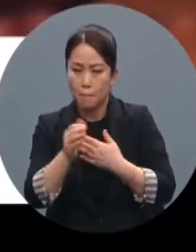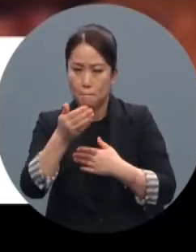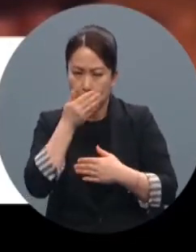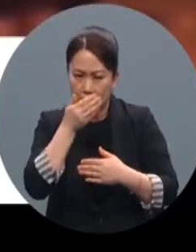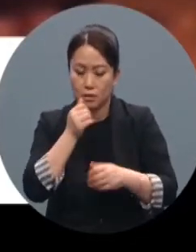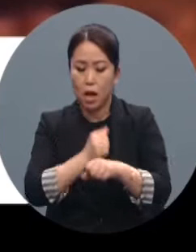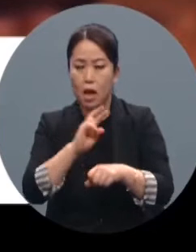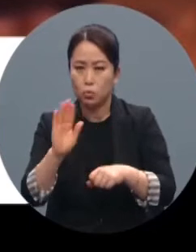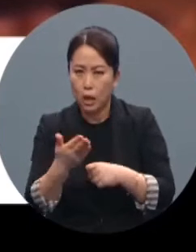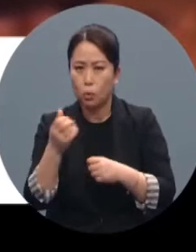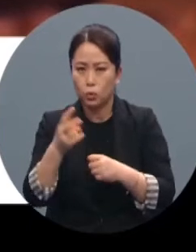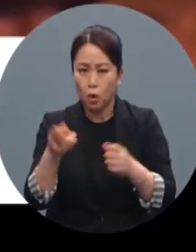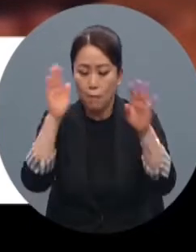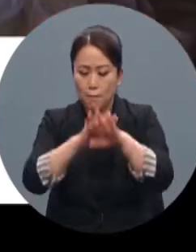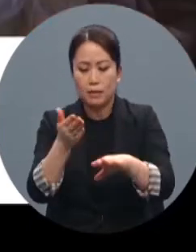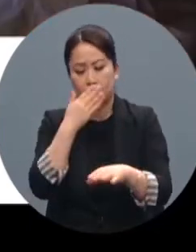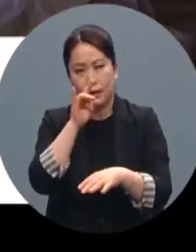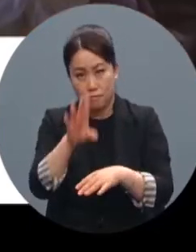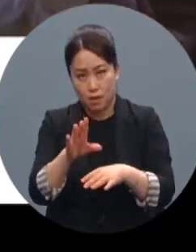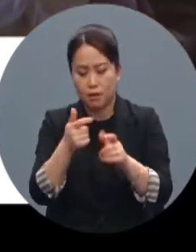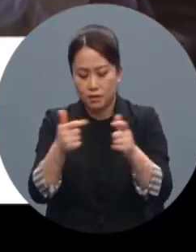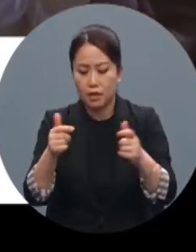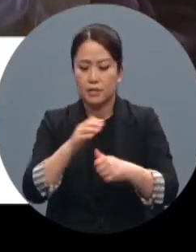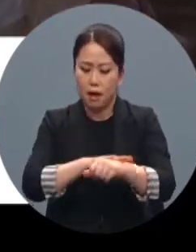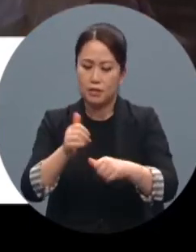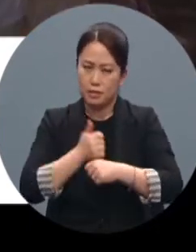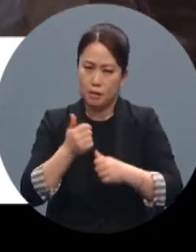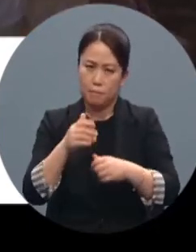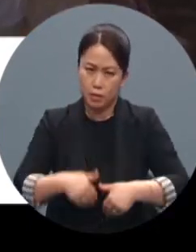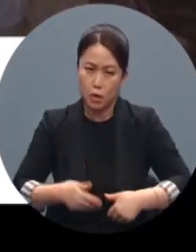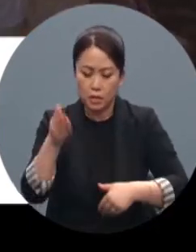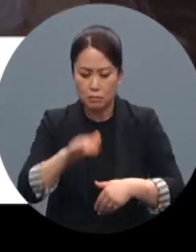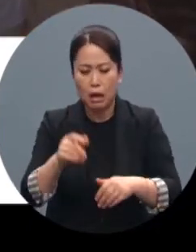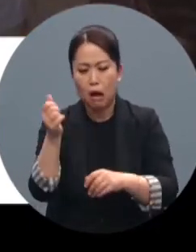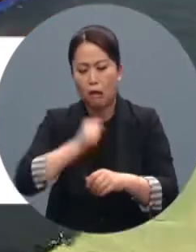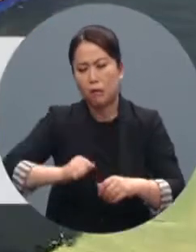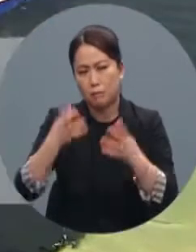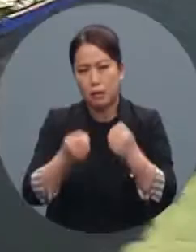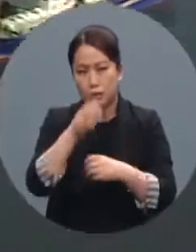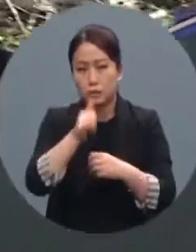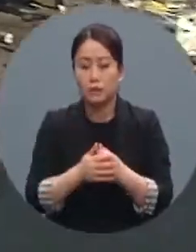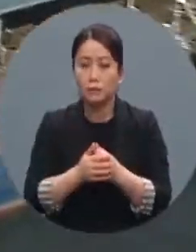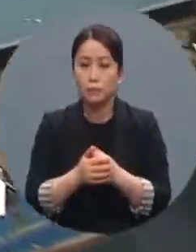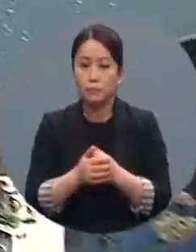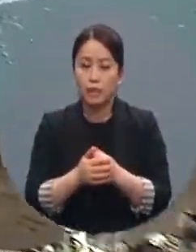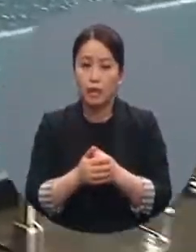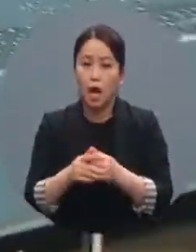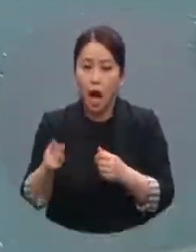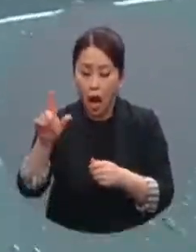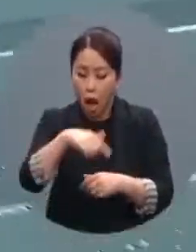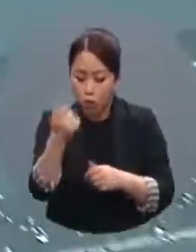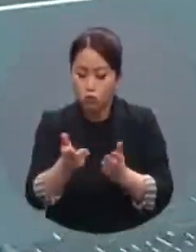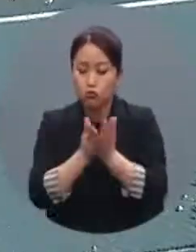이런 부분을 좀 잘 지켜 주셔야 되는데 이런 걸 안 지키는 게 굉장히 좀 어려운 부분이 많습니다. 부산에서는 하루 사이